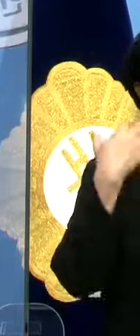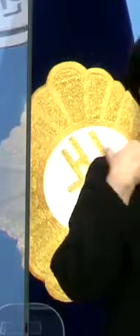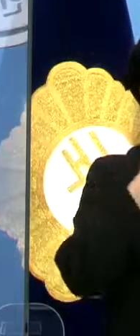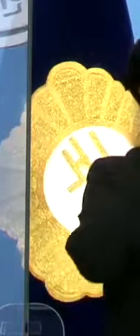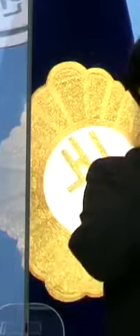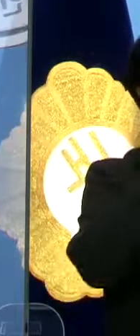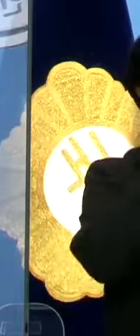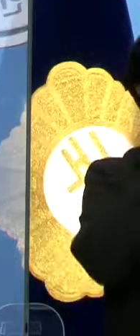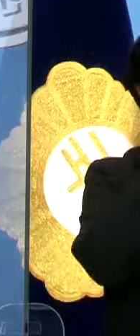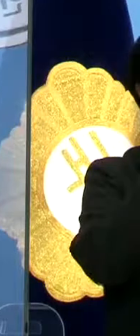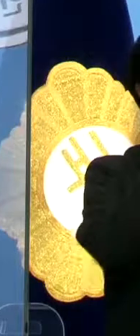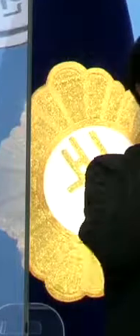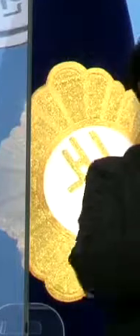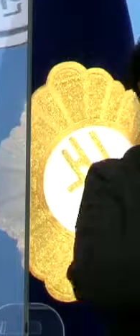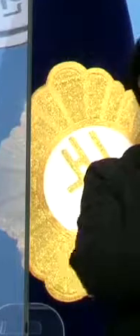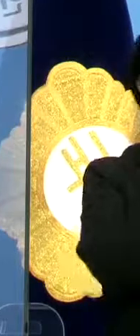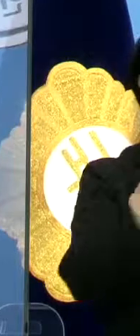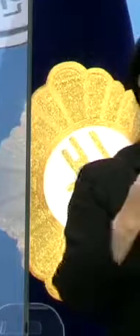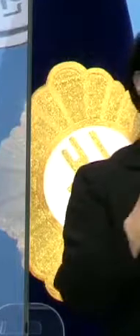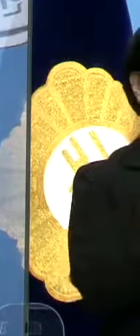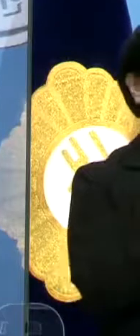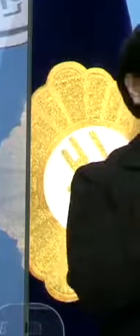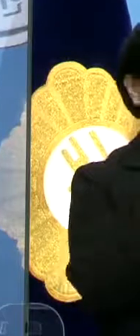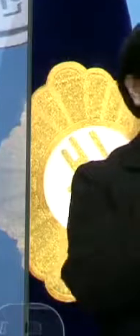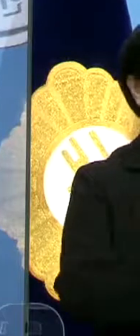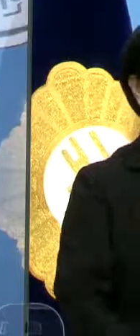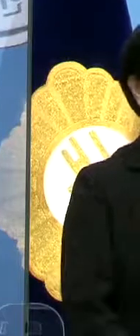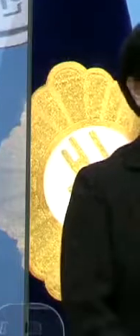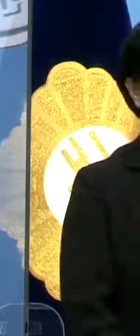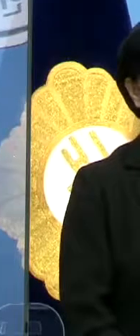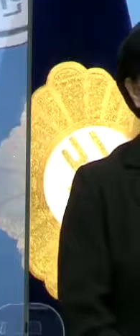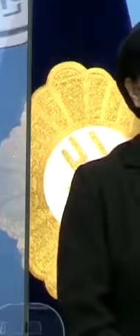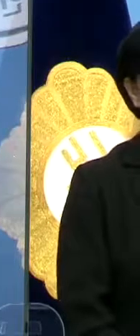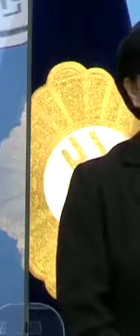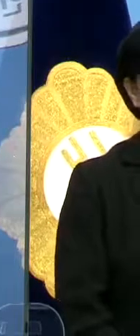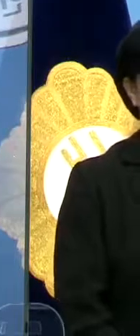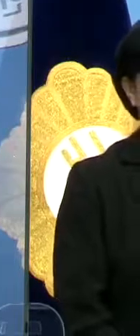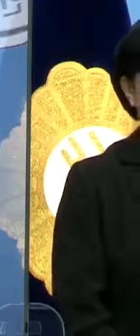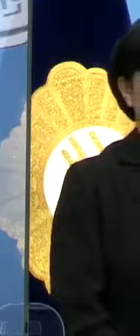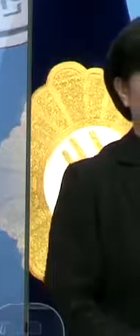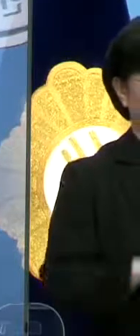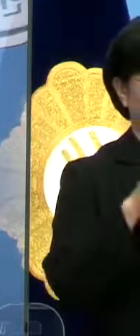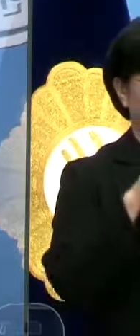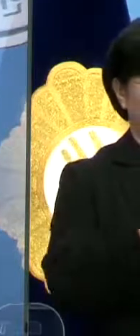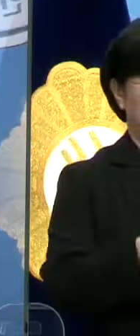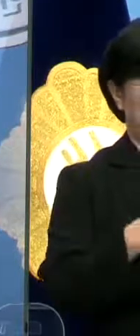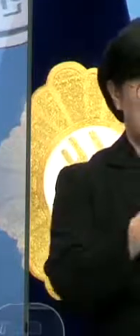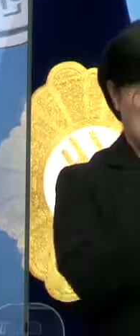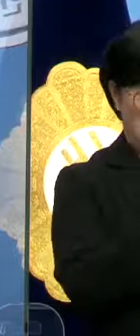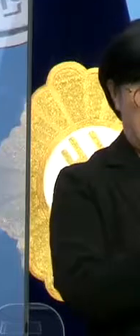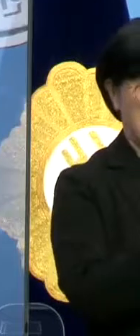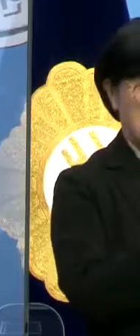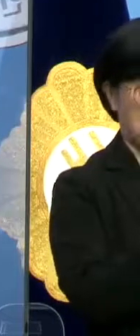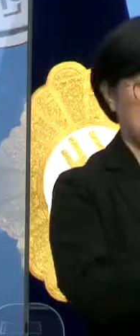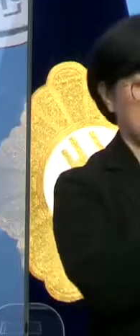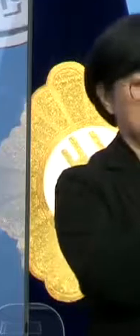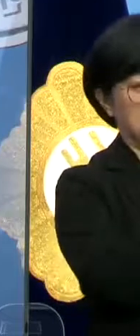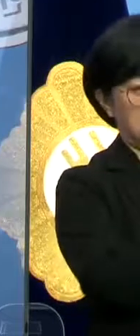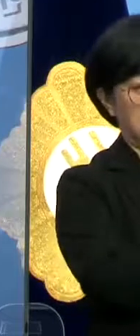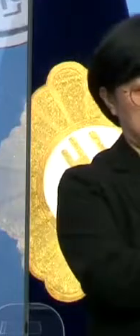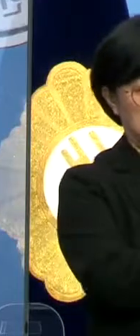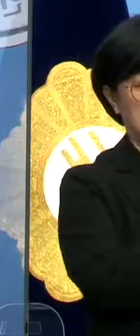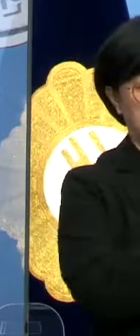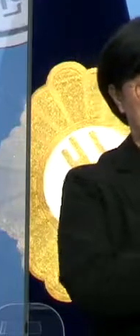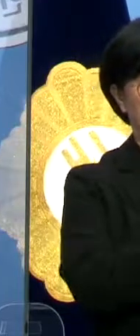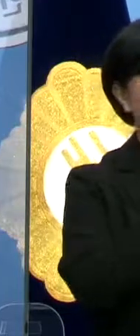사과와 바로잡는 조치가 진행되고 있지 않습니다 이에 대해서 집권여당이 자 책임있는 공 당 으로서